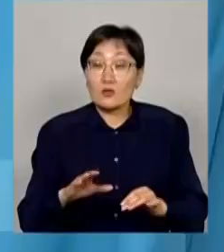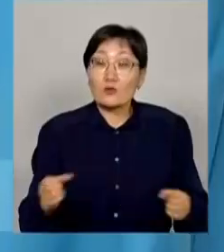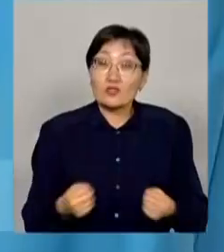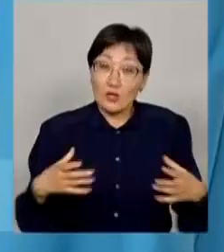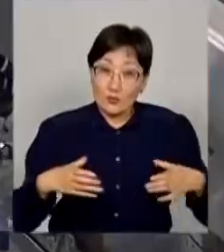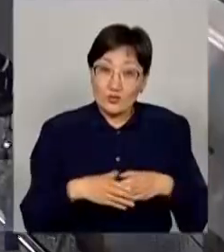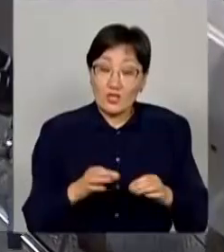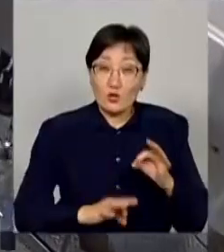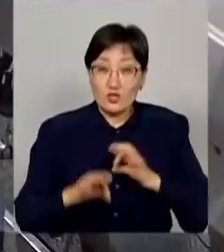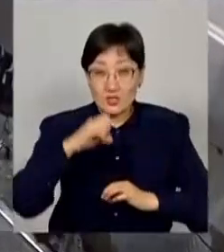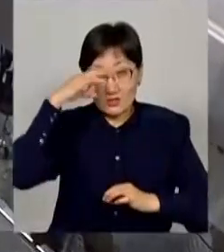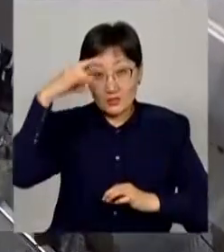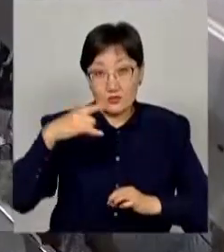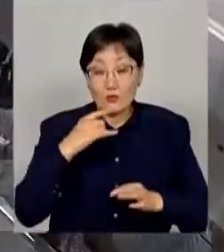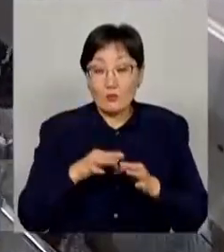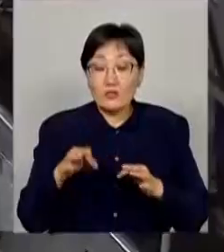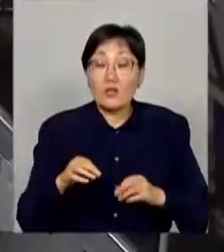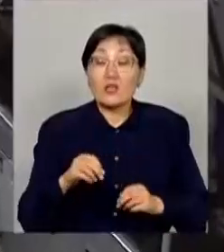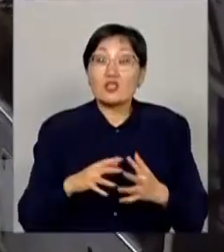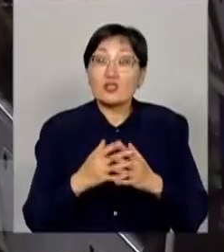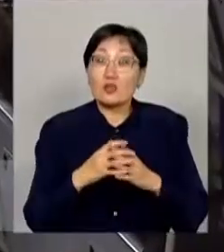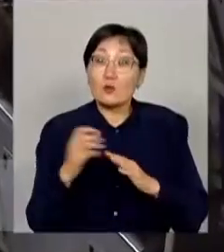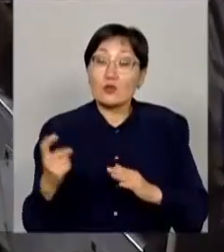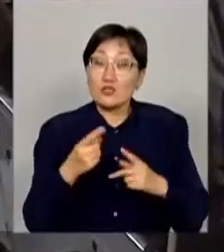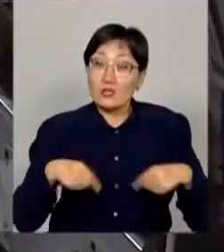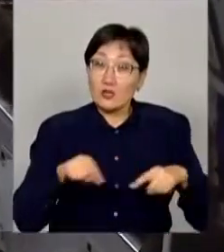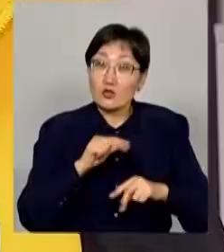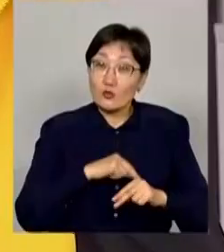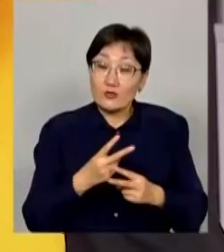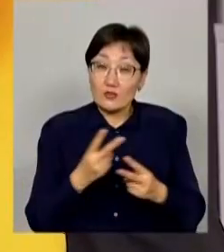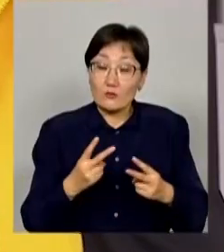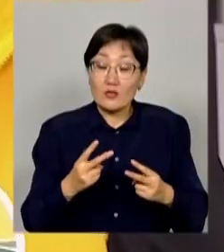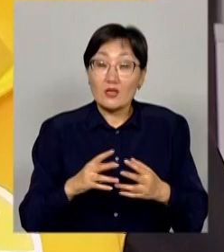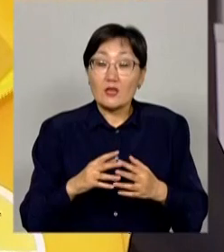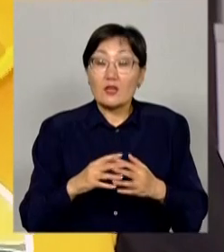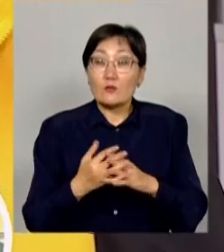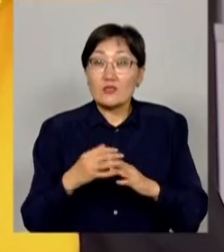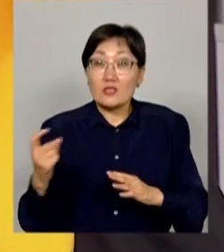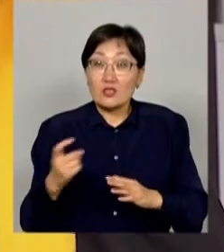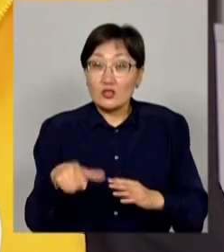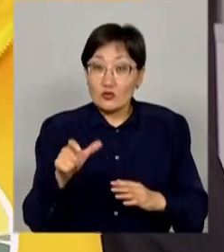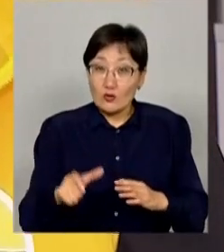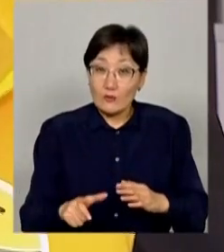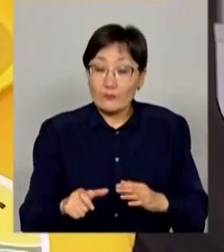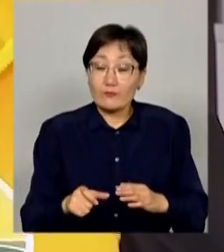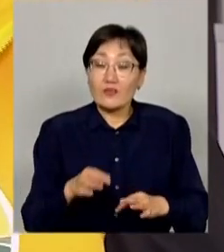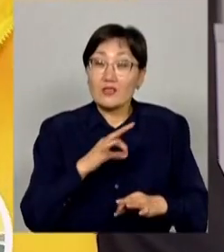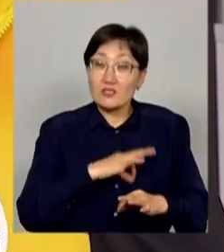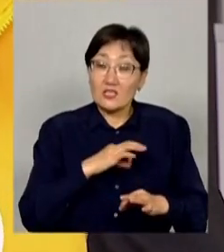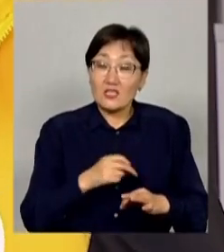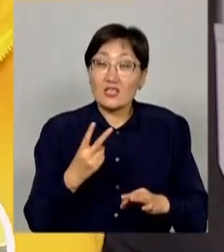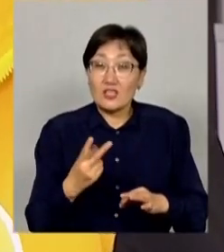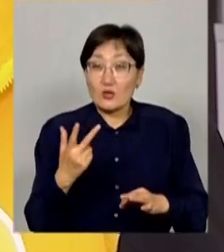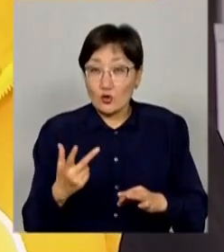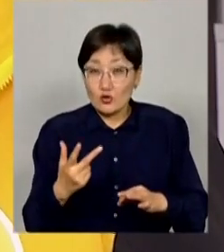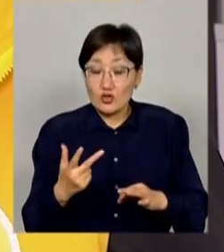штабы қазір Шығыс Қазақстан облысында олар шаруа қожалықтарының жұмысымен танысты. Шаруалардың кейбір жерде пайдаланатын 2-3 алқапты